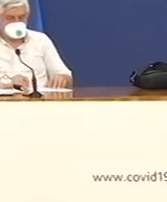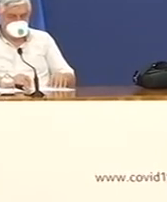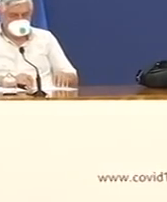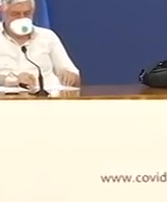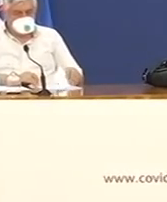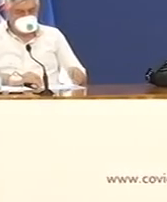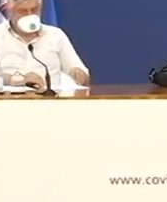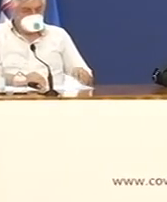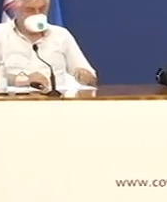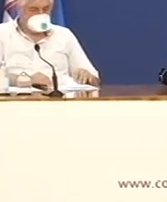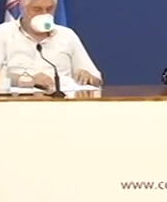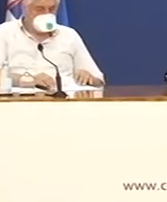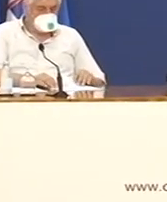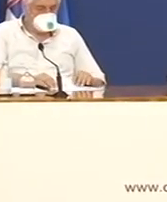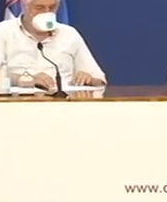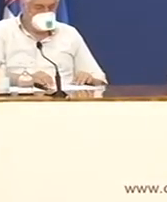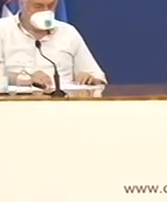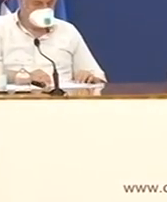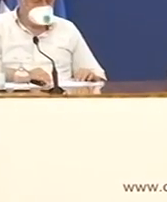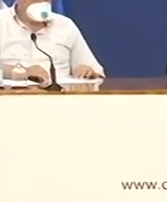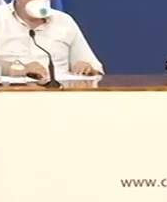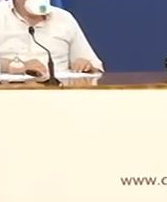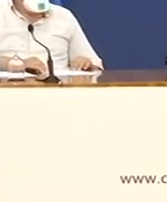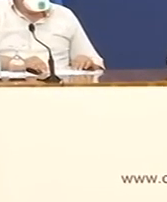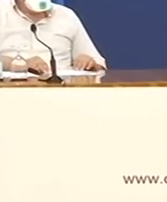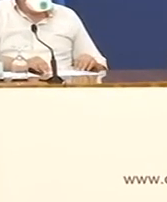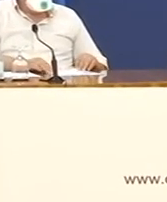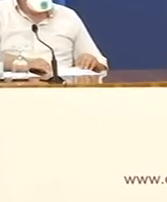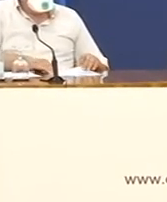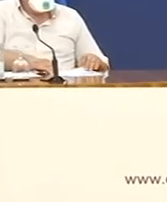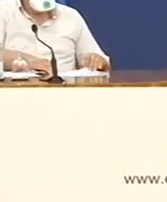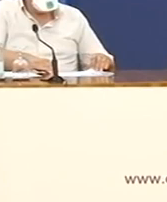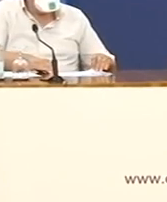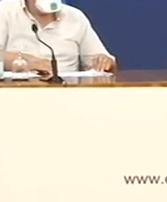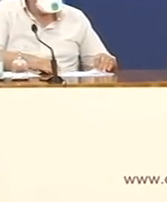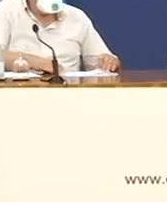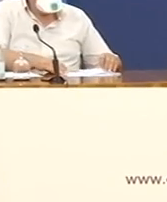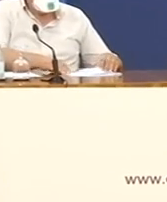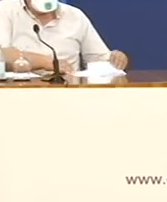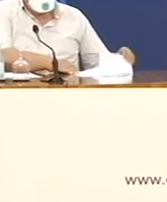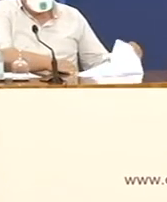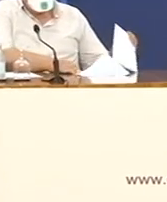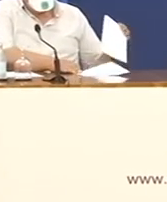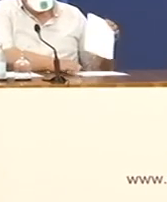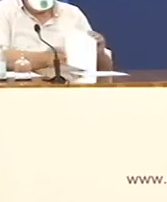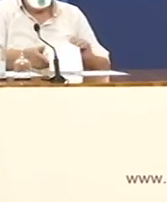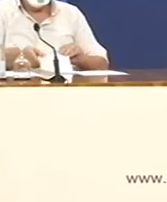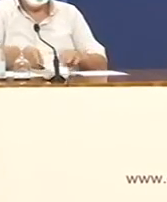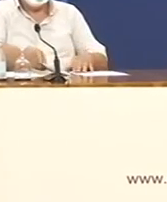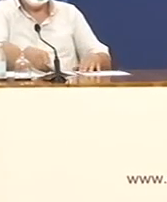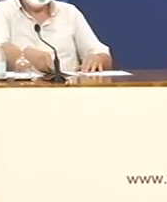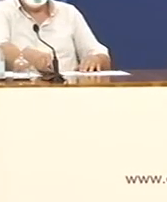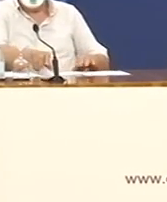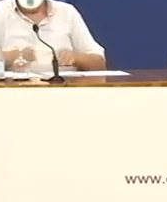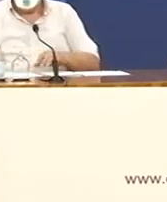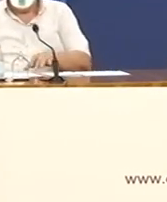Zoran Gojković, i epidemiolog profesor dr. Branislav Tiodorović. Molim na početku doktora Gojkovića da